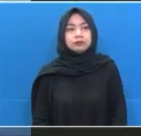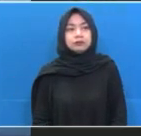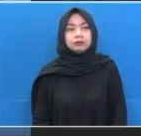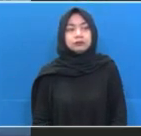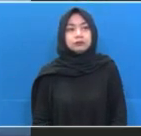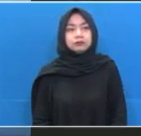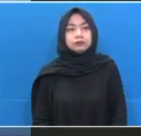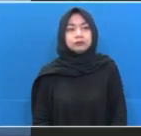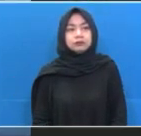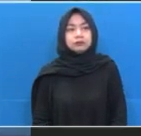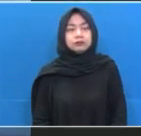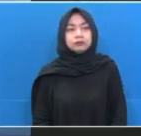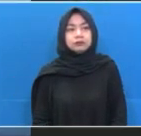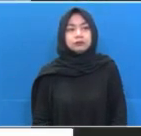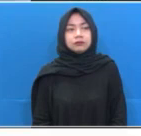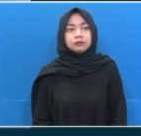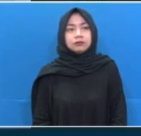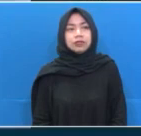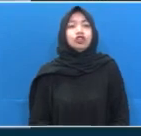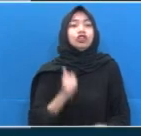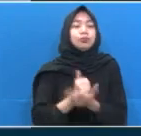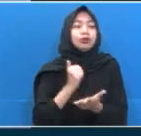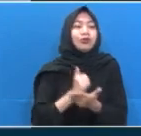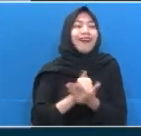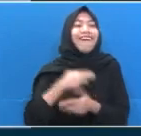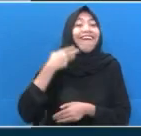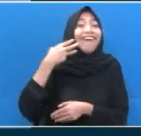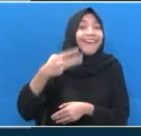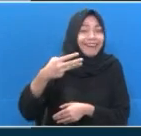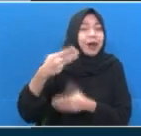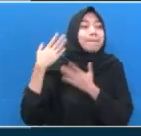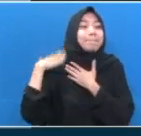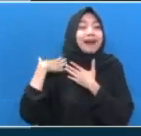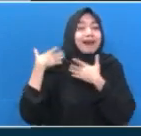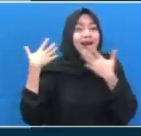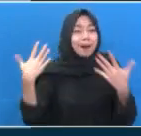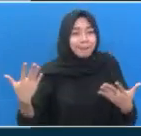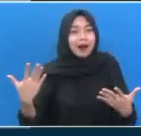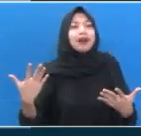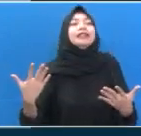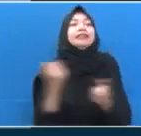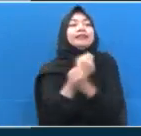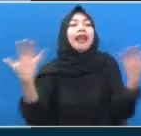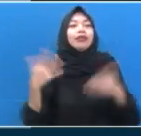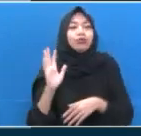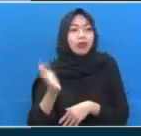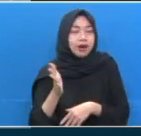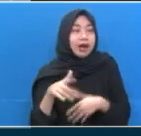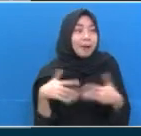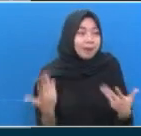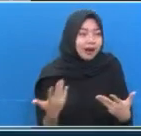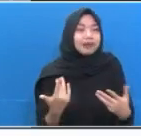sangat jelas mengenai peran dari pelayan saya dan sebagai saksi mahkota ataupun saksi kunci yang